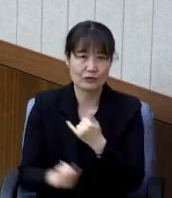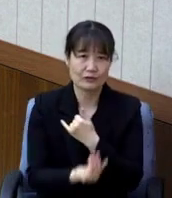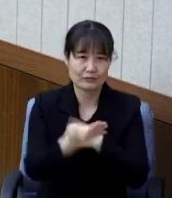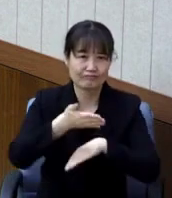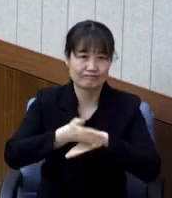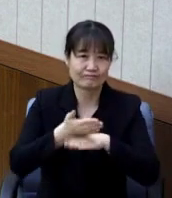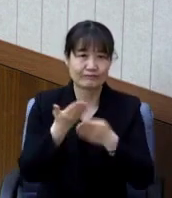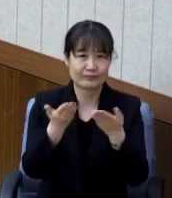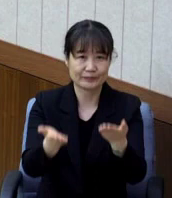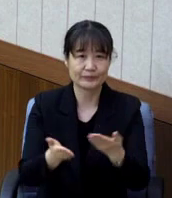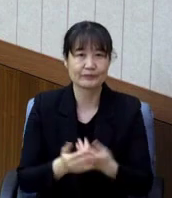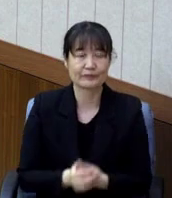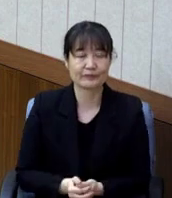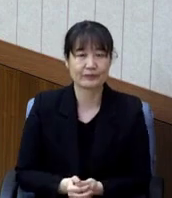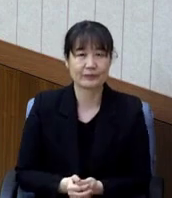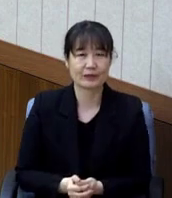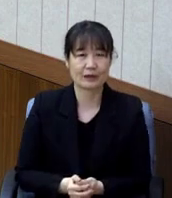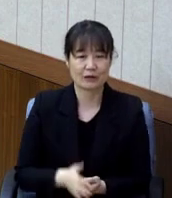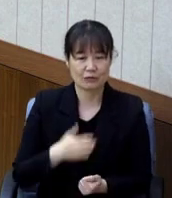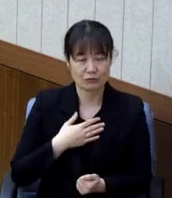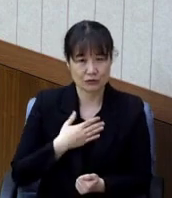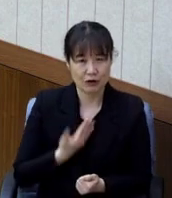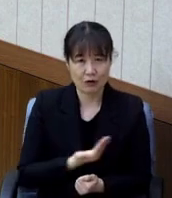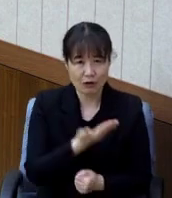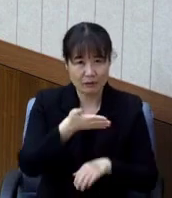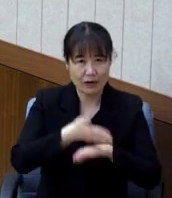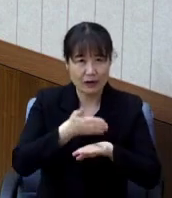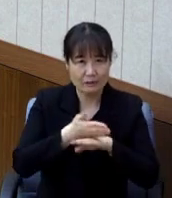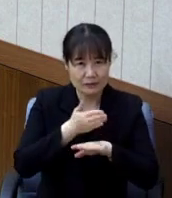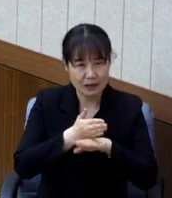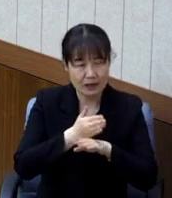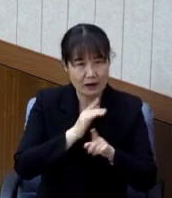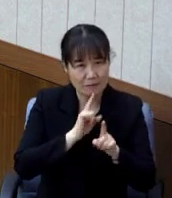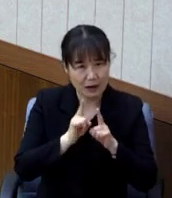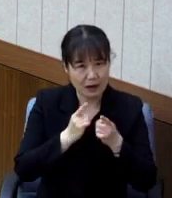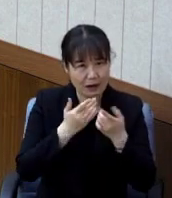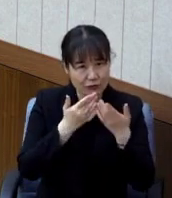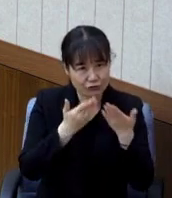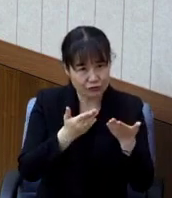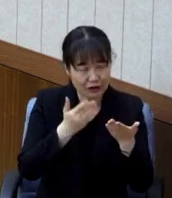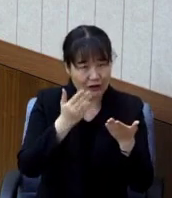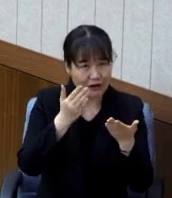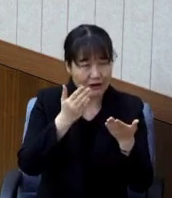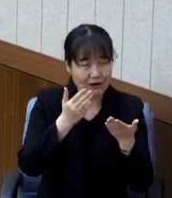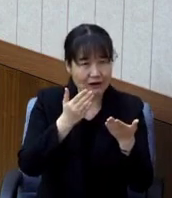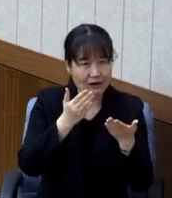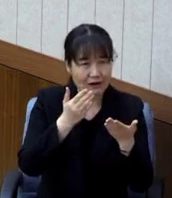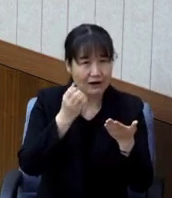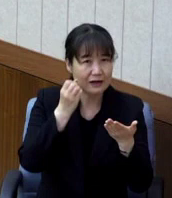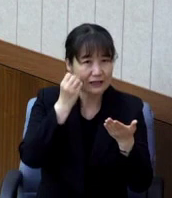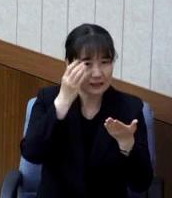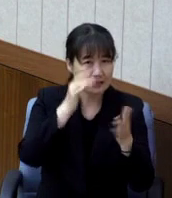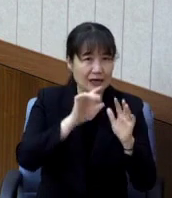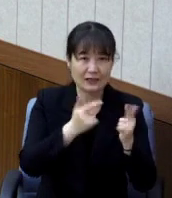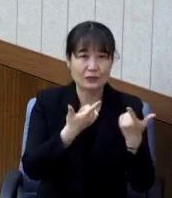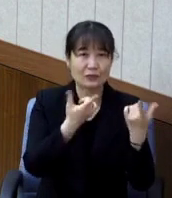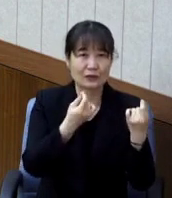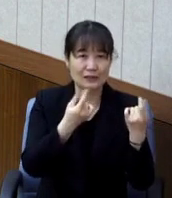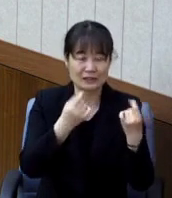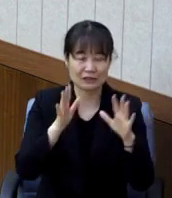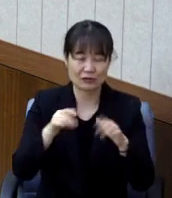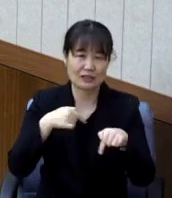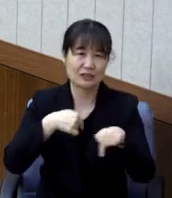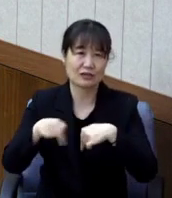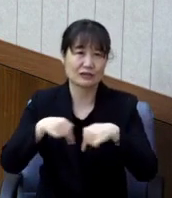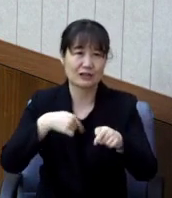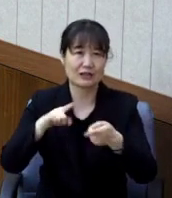여러분께도 감사드립니다. 제가 여러분께 감사 인사를 잊지 않은 것처럼 여러분의 정책적 우선순위에서도